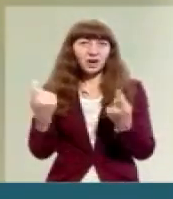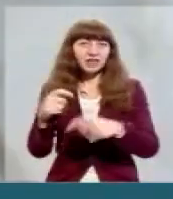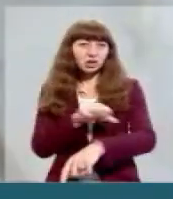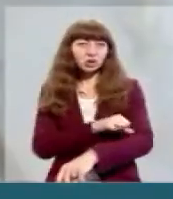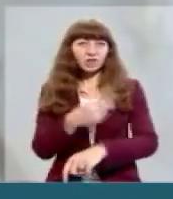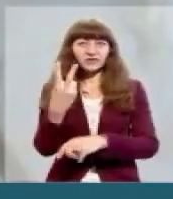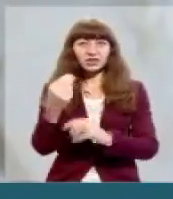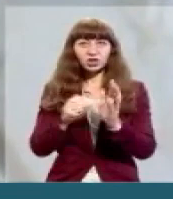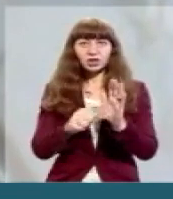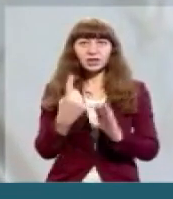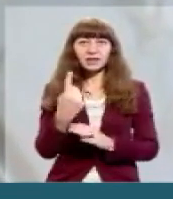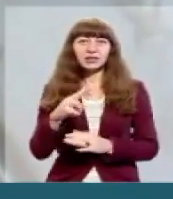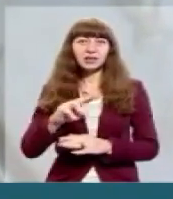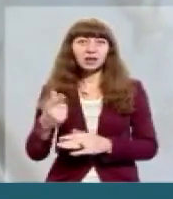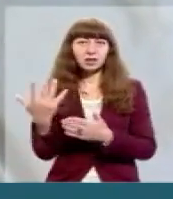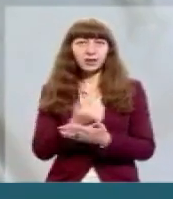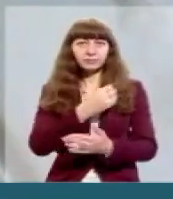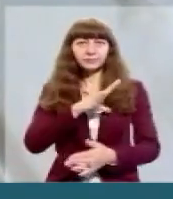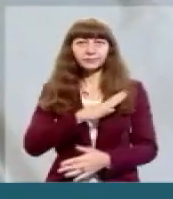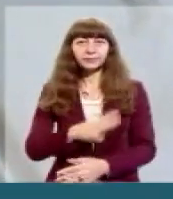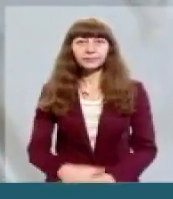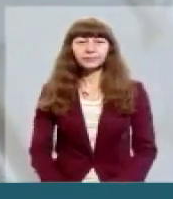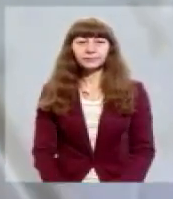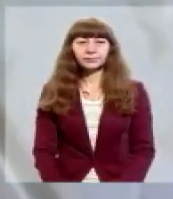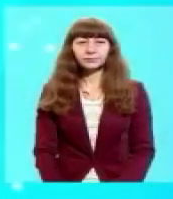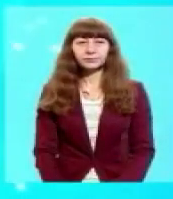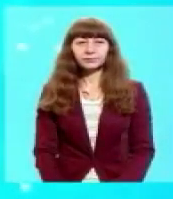есірткі заттарын тәркілегенін хабарлады.